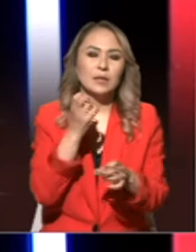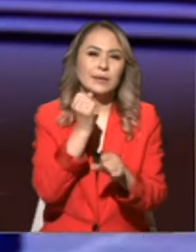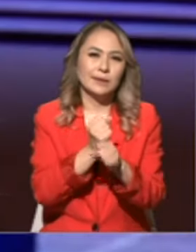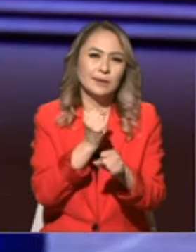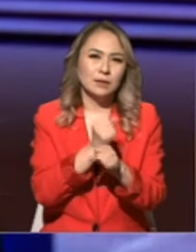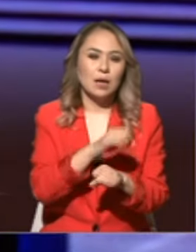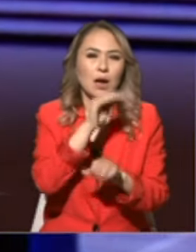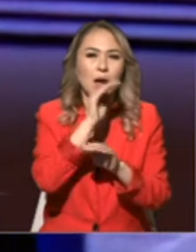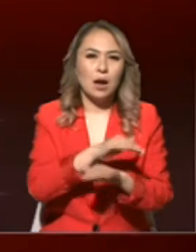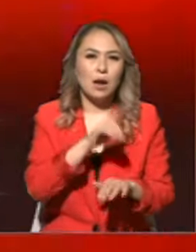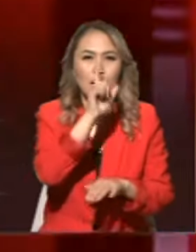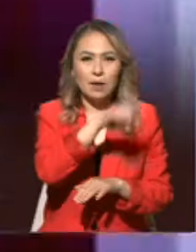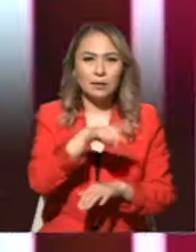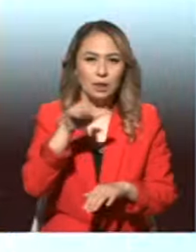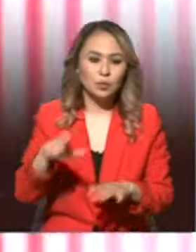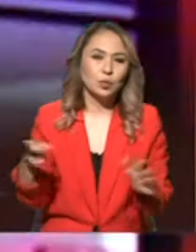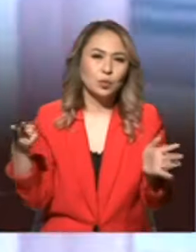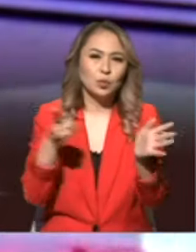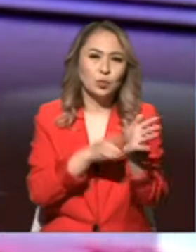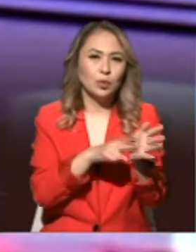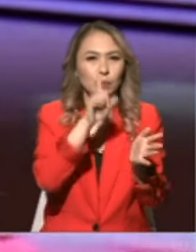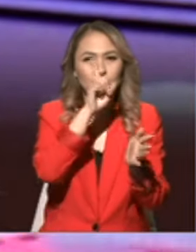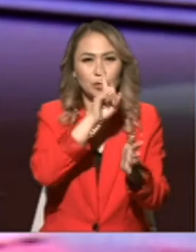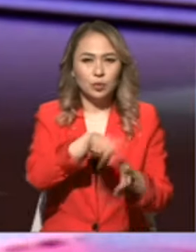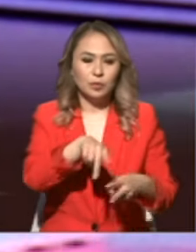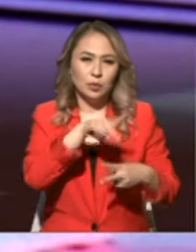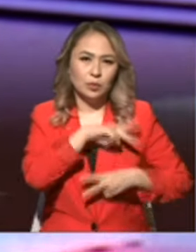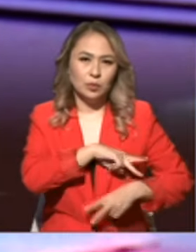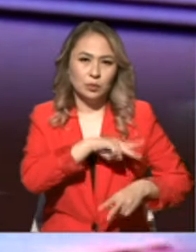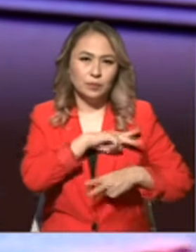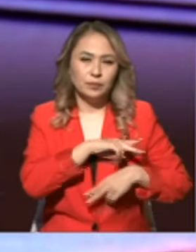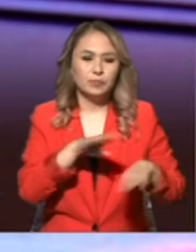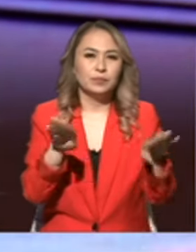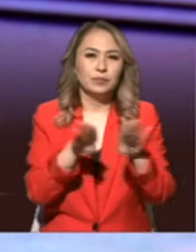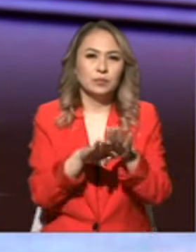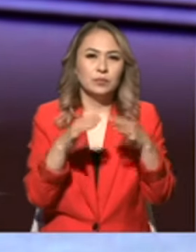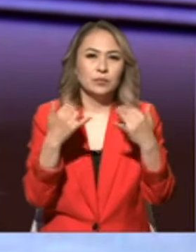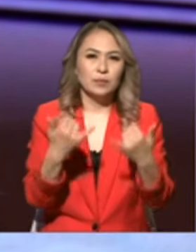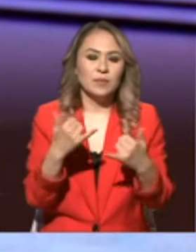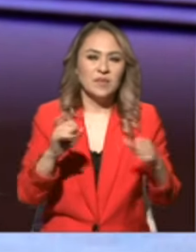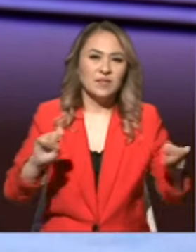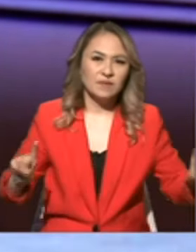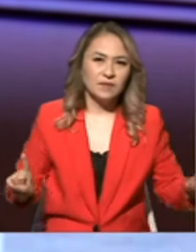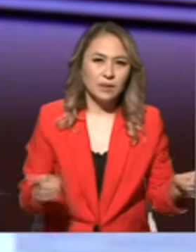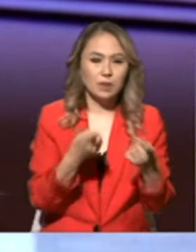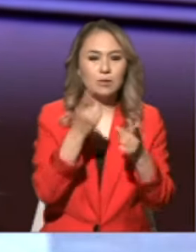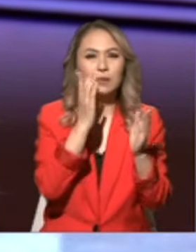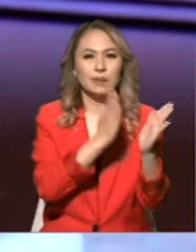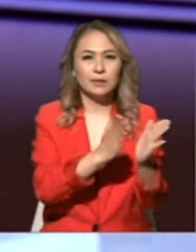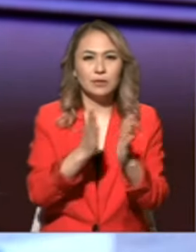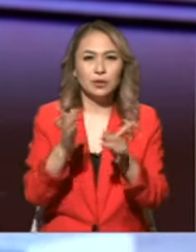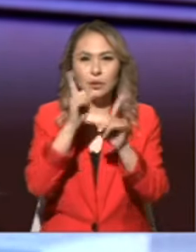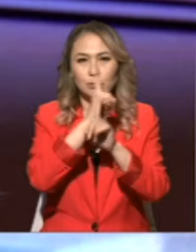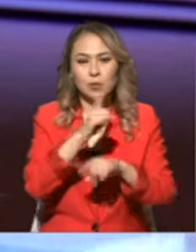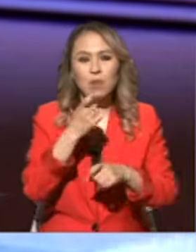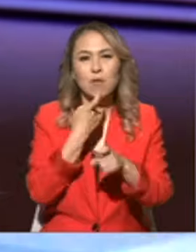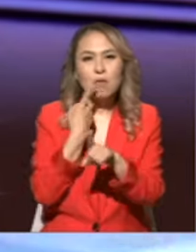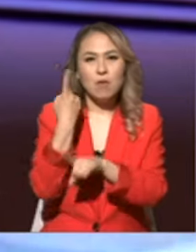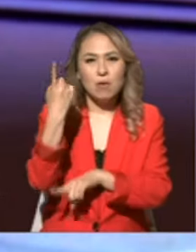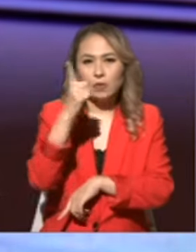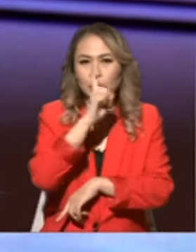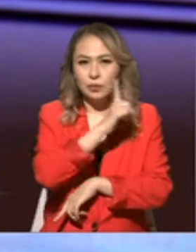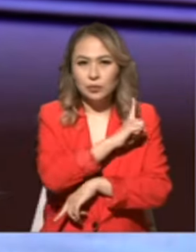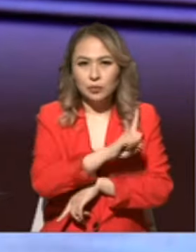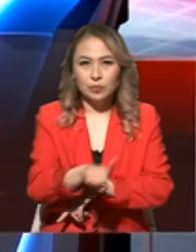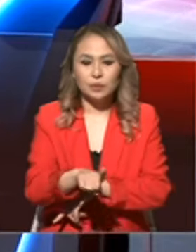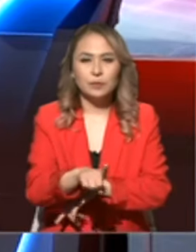қойсақ адамдар осы жайда көшпейді. Еңбек жұмыстары табылады одан кейін. Яғни біз инфрақұрылымды реттемей алшаққа бара алмаймыз.